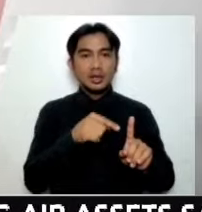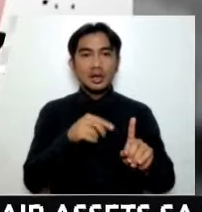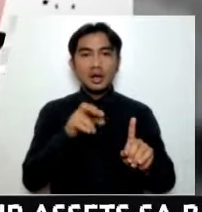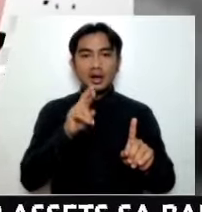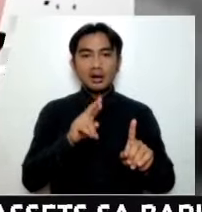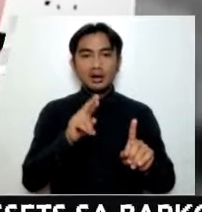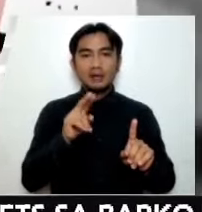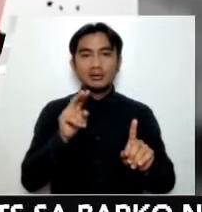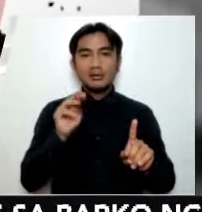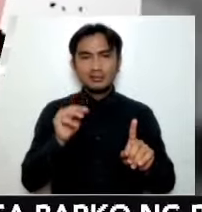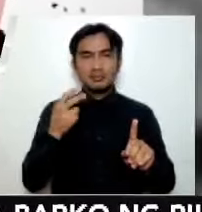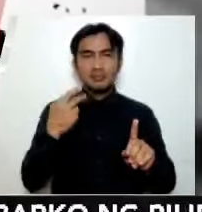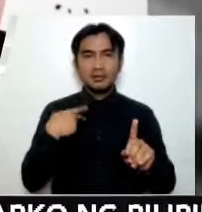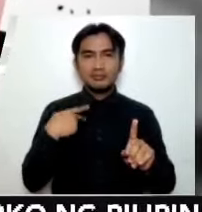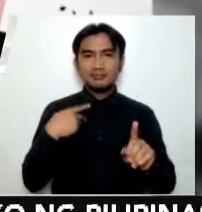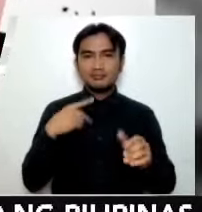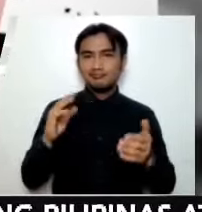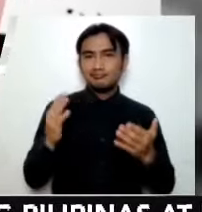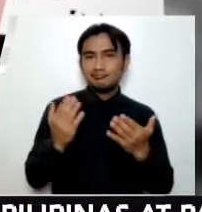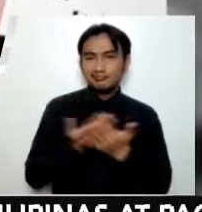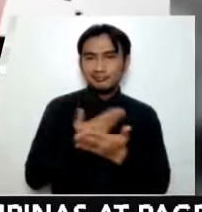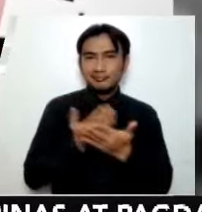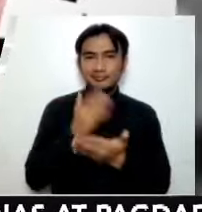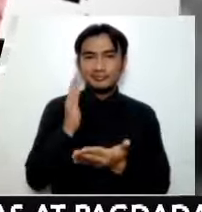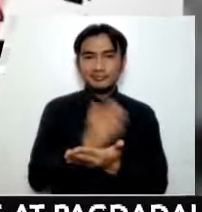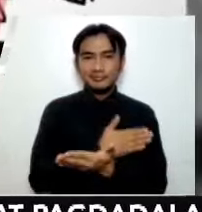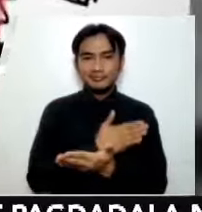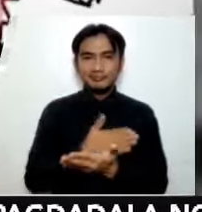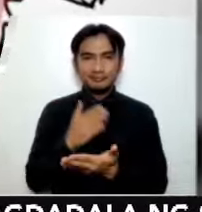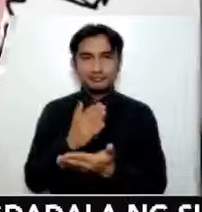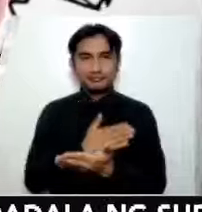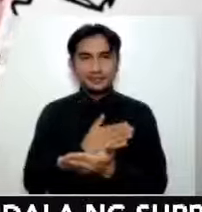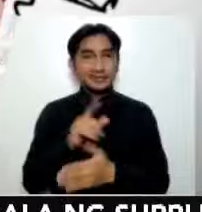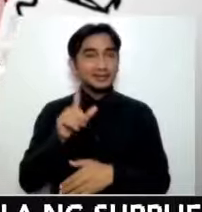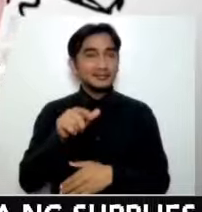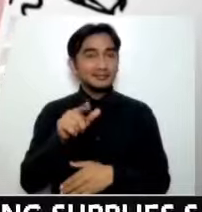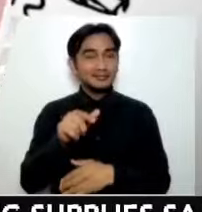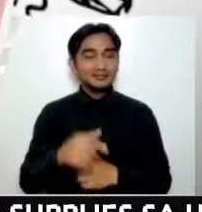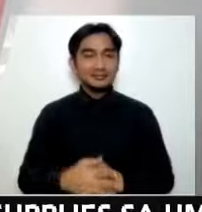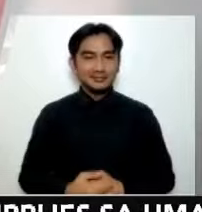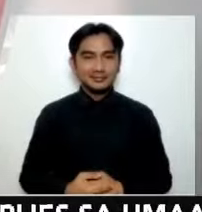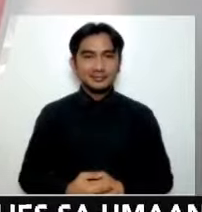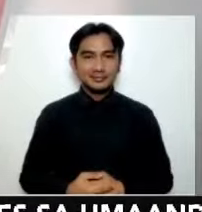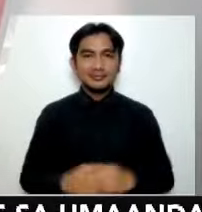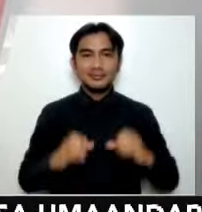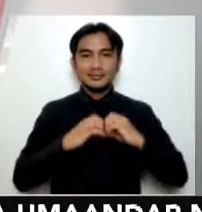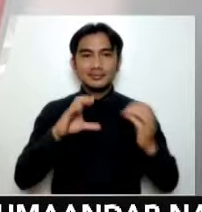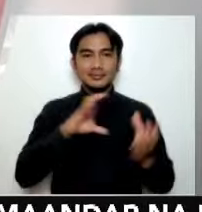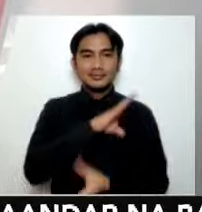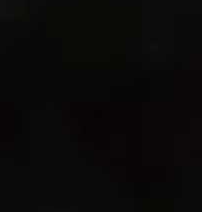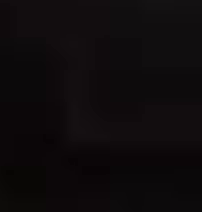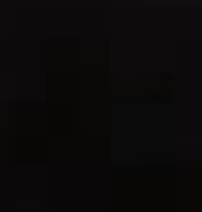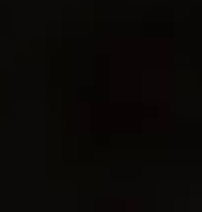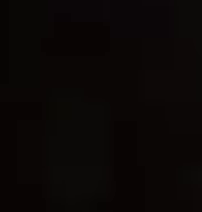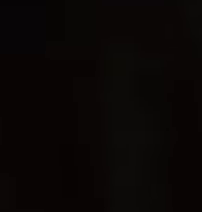titled right place wrong person Nelson Canlas nagbabalita para sa GMA integrated